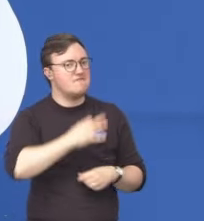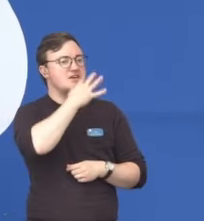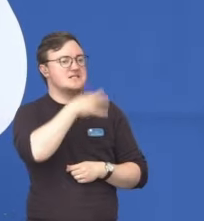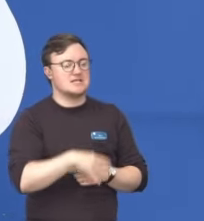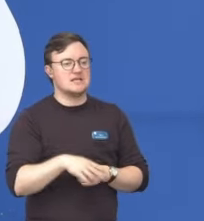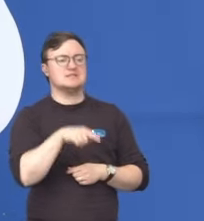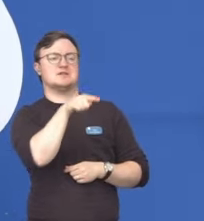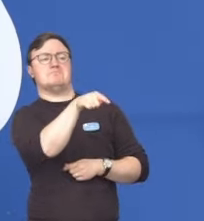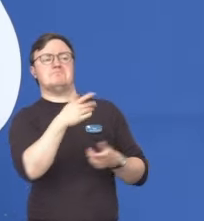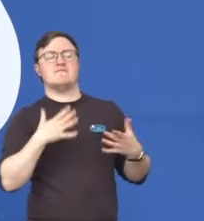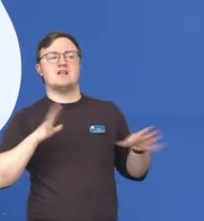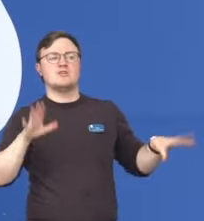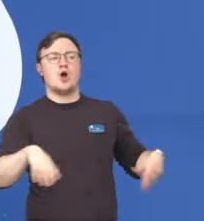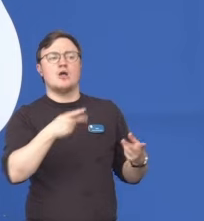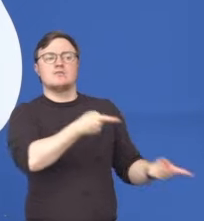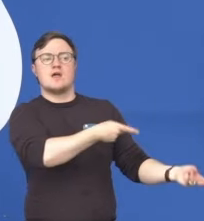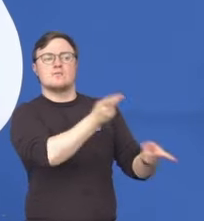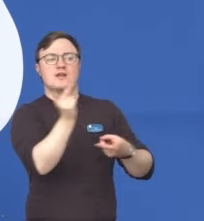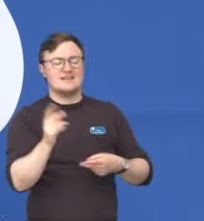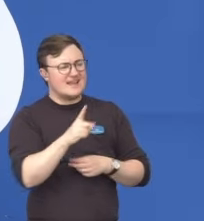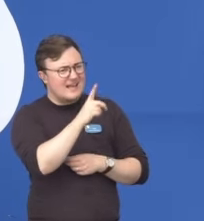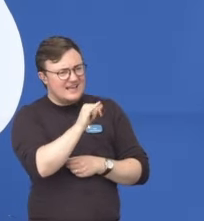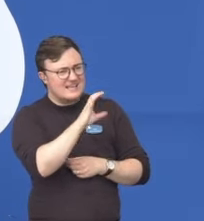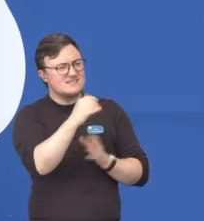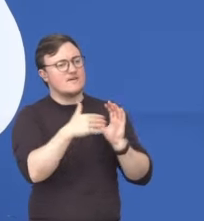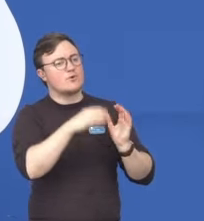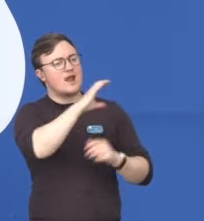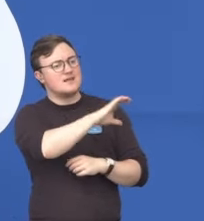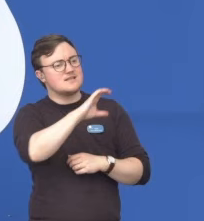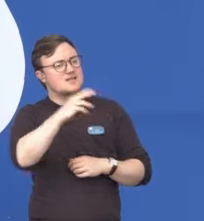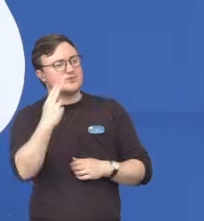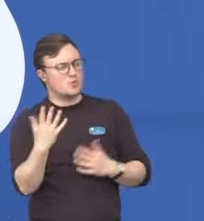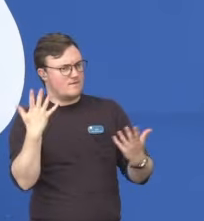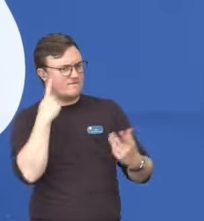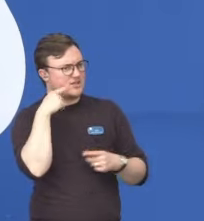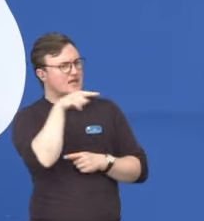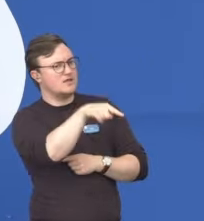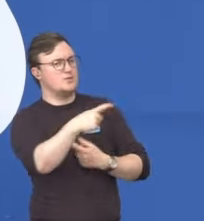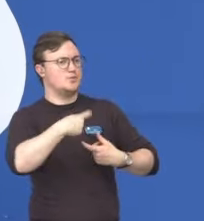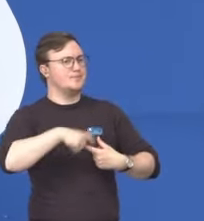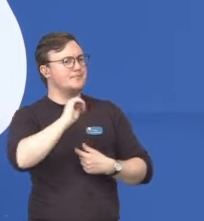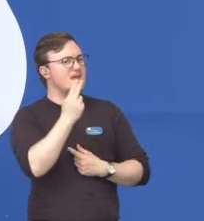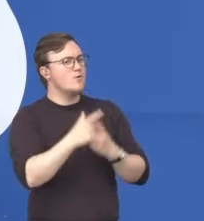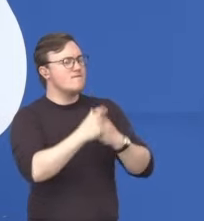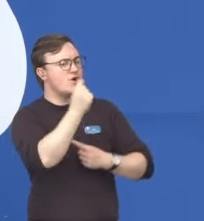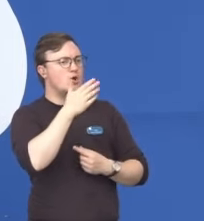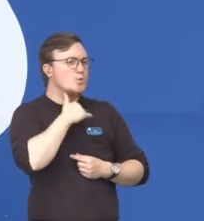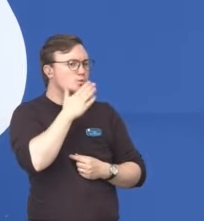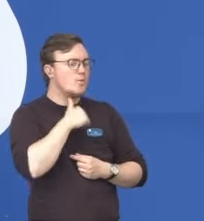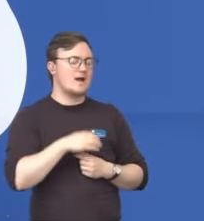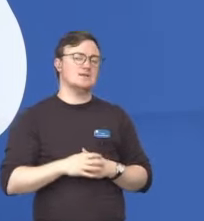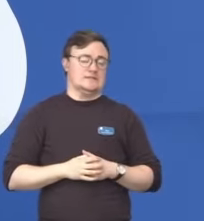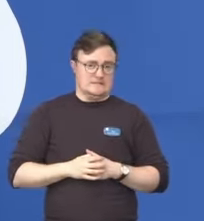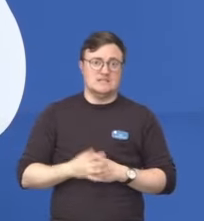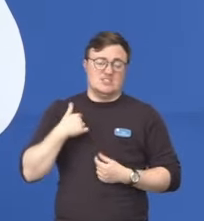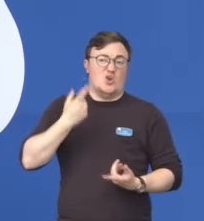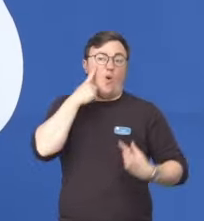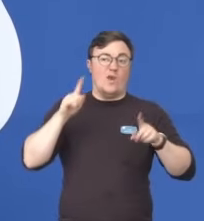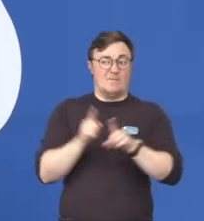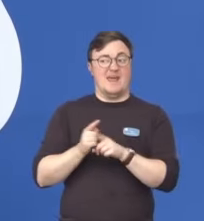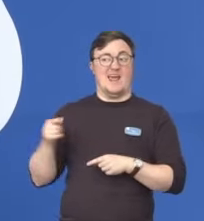SSU, Lisa, vad tänker du kring att öka ungas deltagande och engagemang i EU-valet? Nej, men jag håller med om mycket som har sagts, så jag